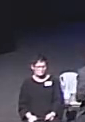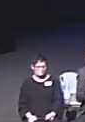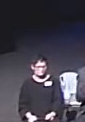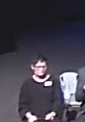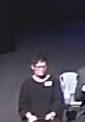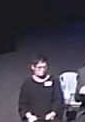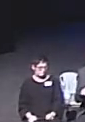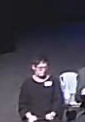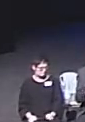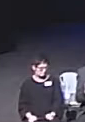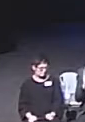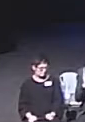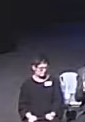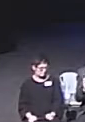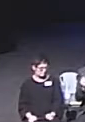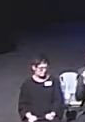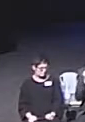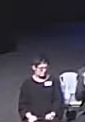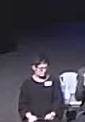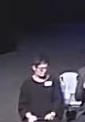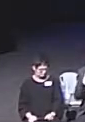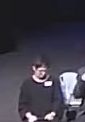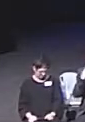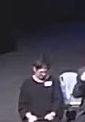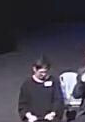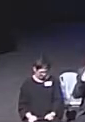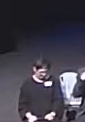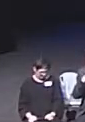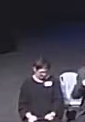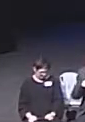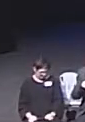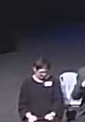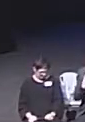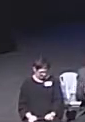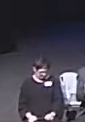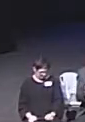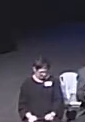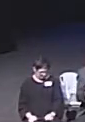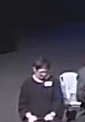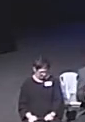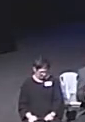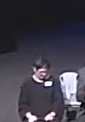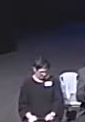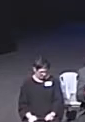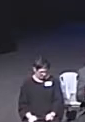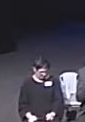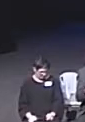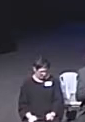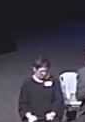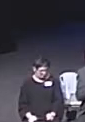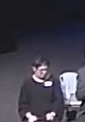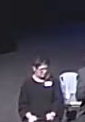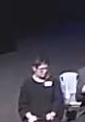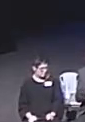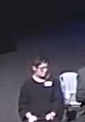tekniikkaa, mutta pitää muistaa, että inhimillinen kosketus on tärkeää. Ja tässä oli kaikkien